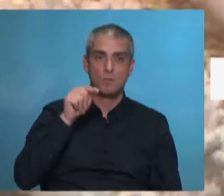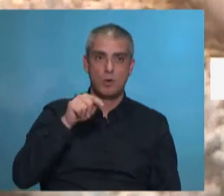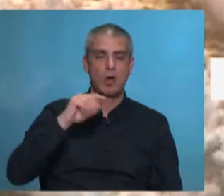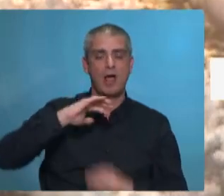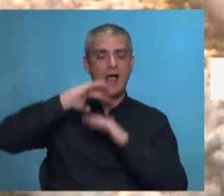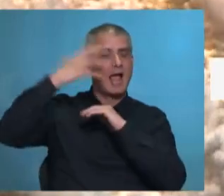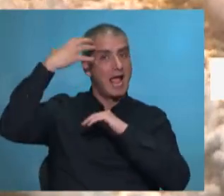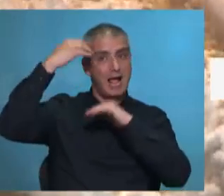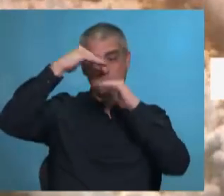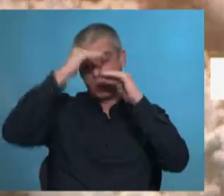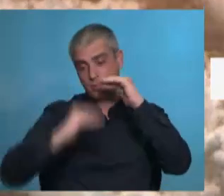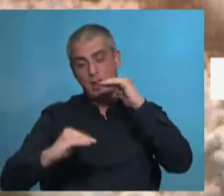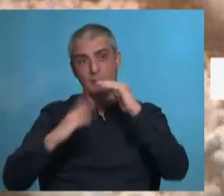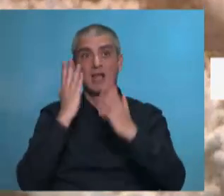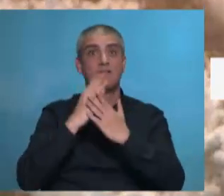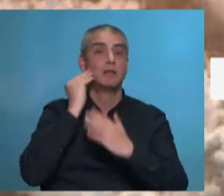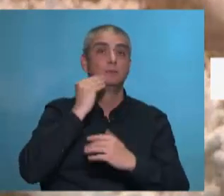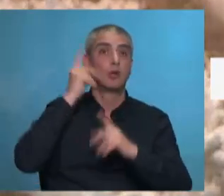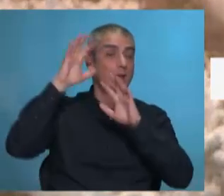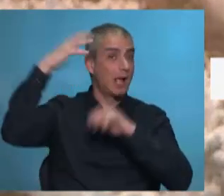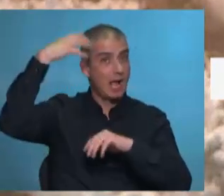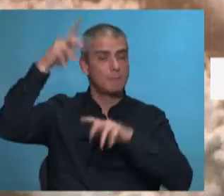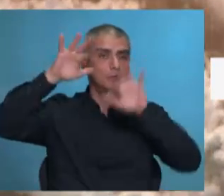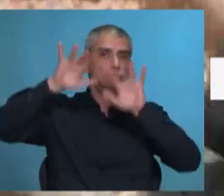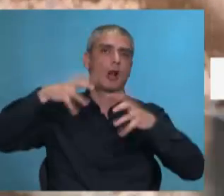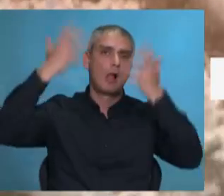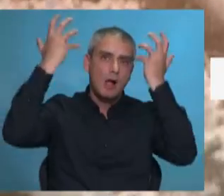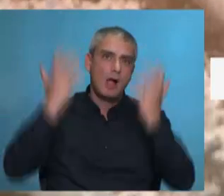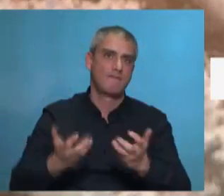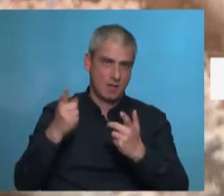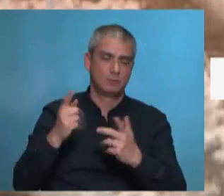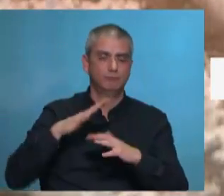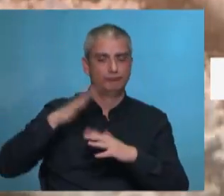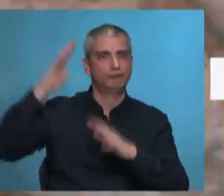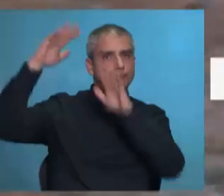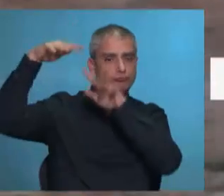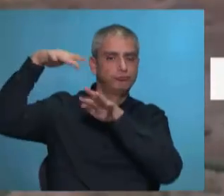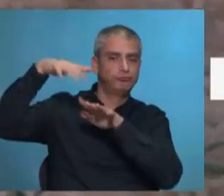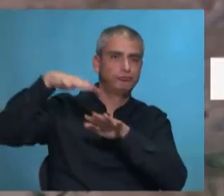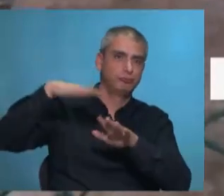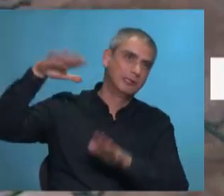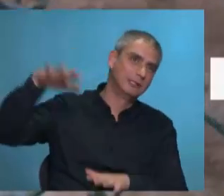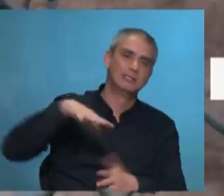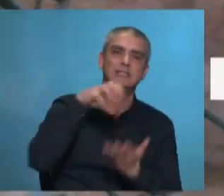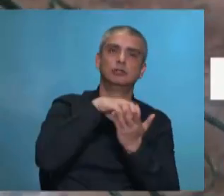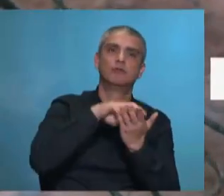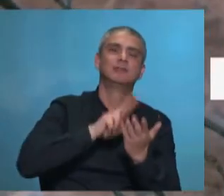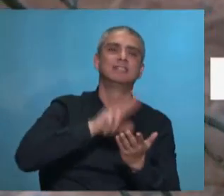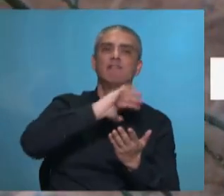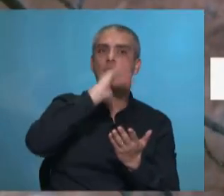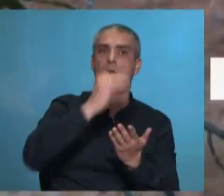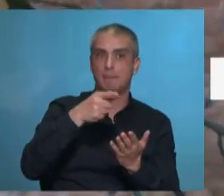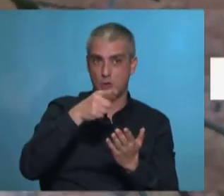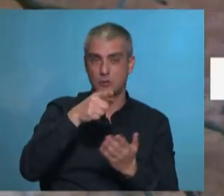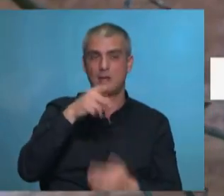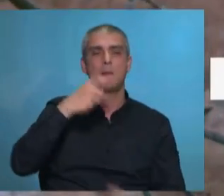החרמון. בחרמון, כבר בשעות הצהריים החל לרדת שלג כבד, ולאט לאט הוא הולך ויורד לכיוון יישובי צפון רמת הגולן. כאן במג'דל